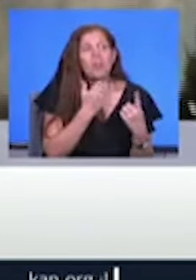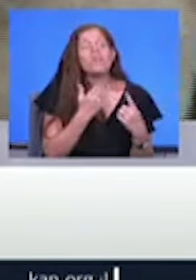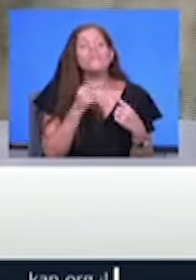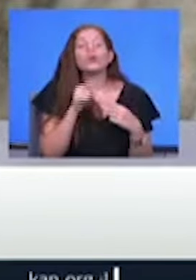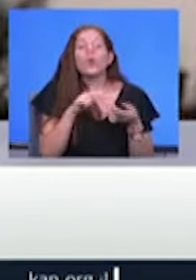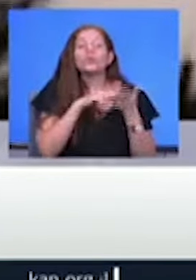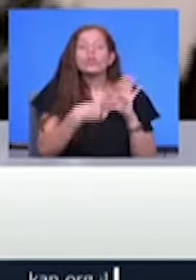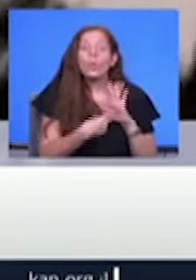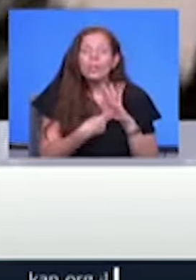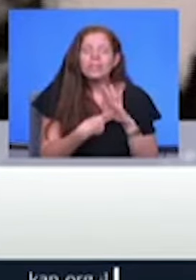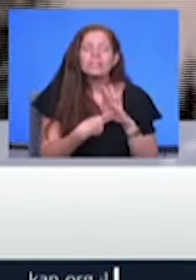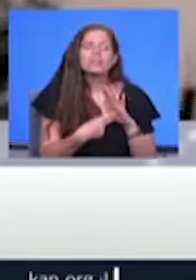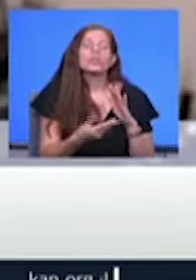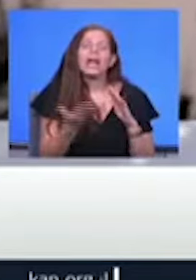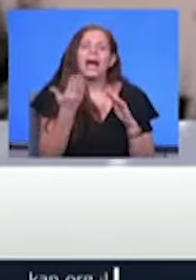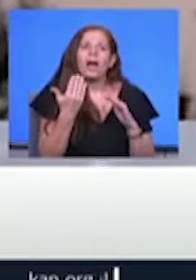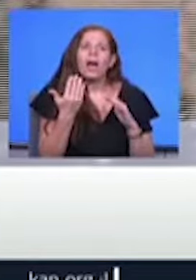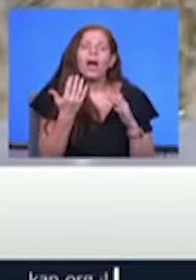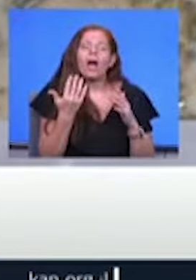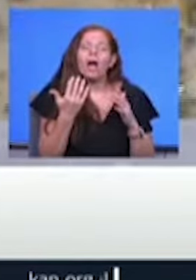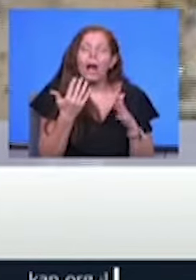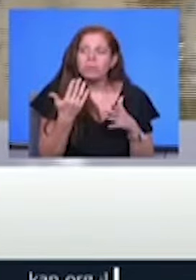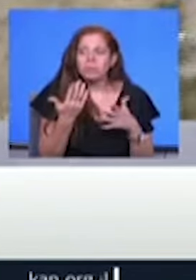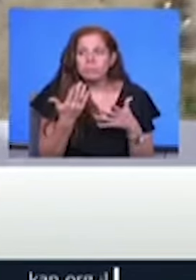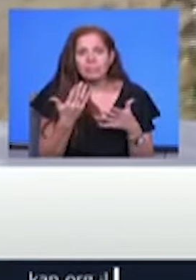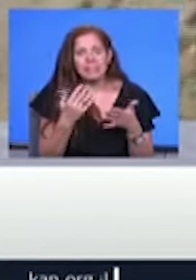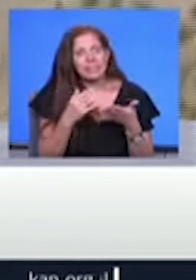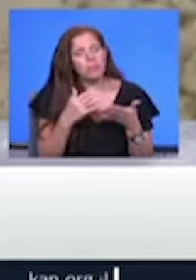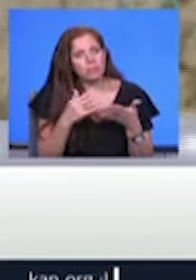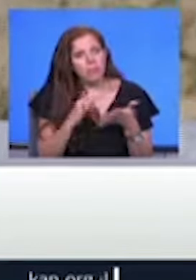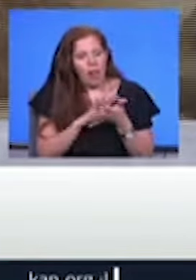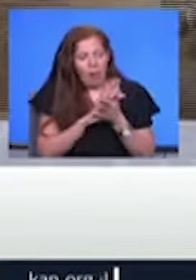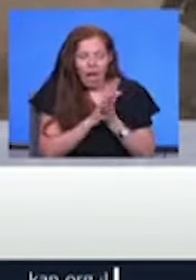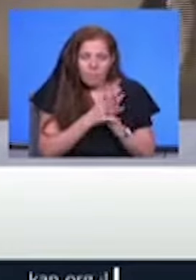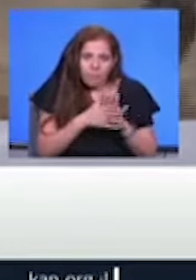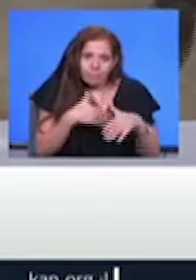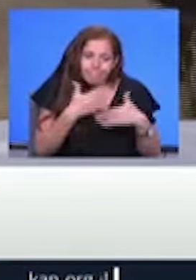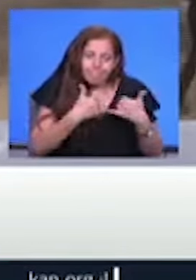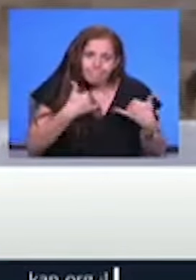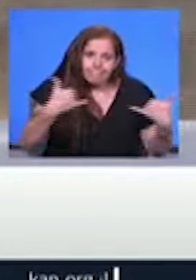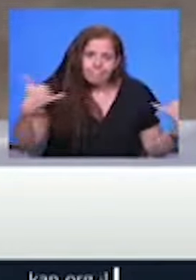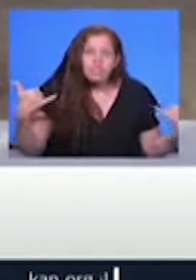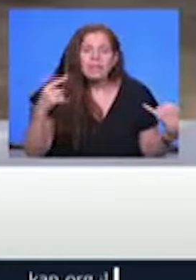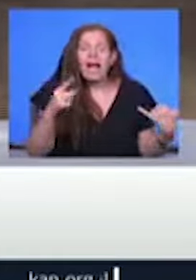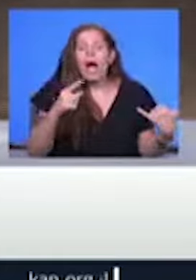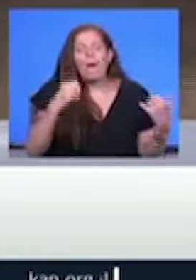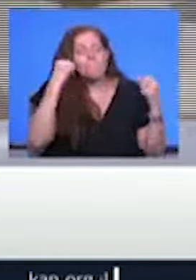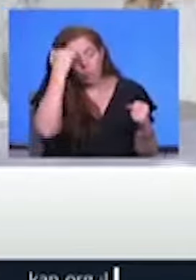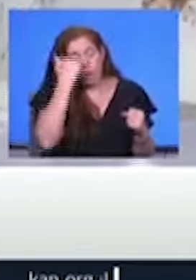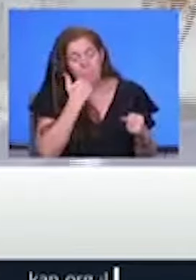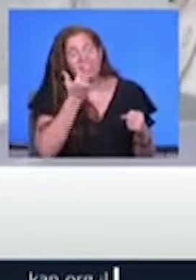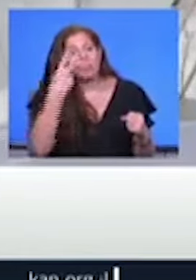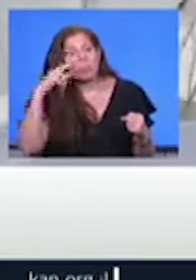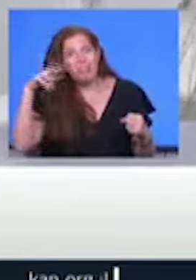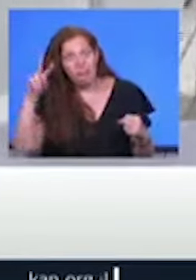שהתוכנית הזו הייתה הלכה וקרמה עור וגידים, כך גבר הביטחון של חמאס, אוקיי.